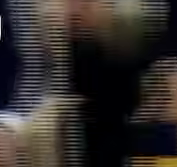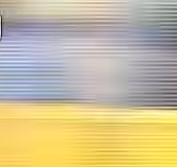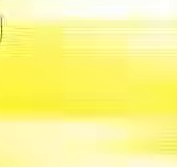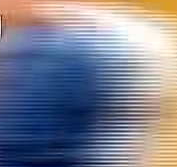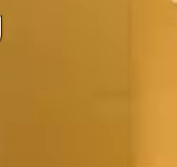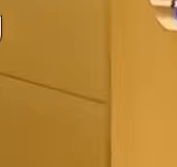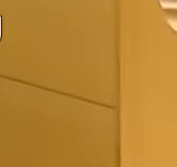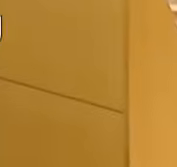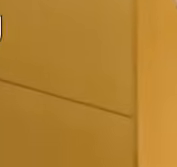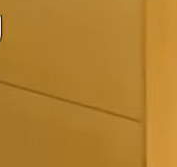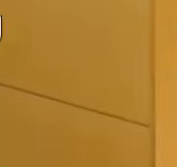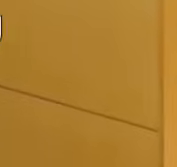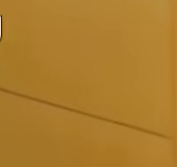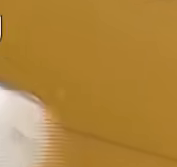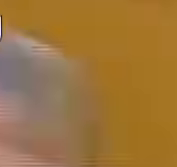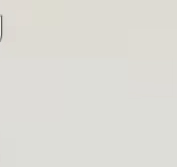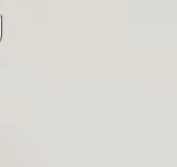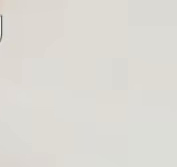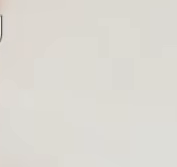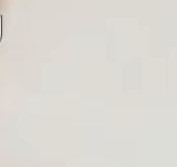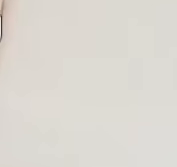Arghuliani emzadeba pirdaper chartvistvis.